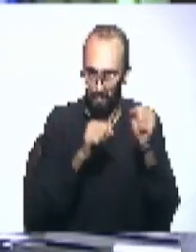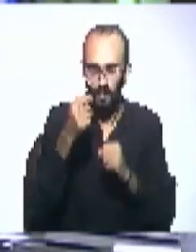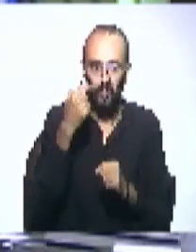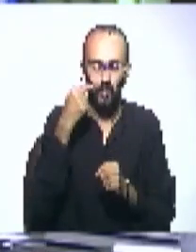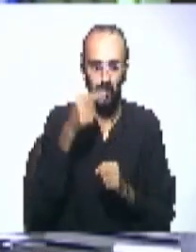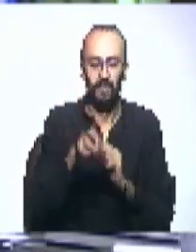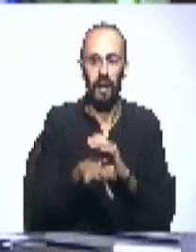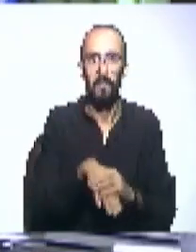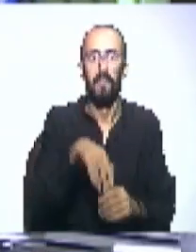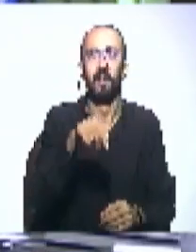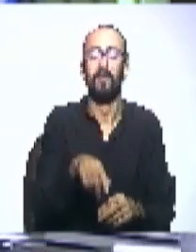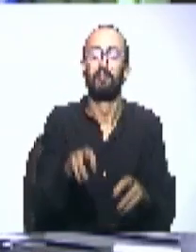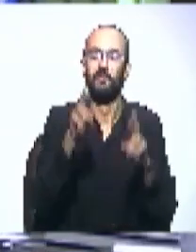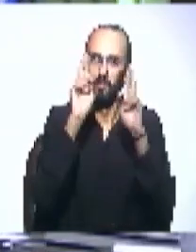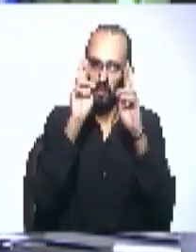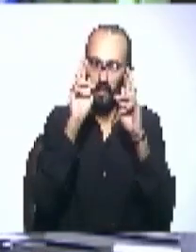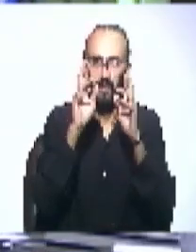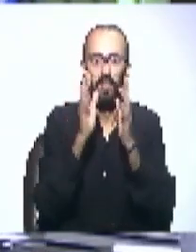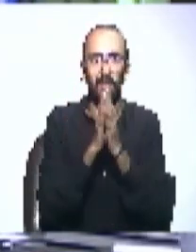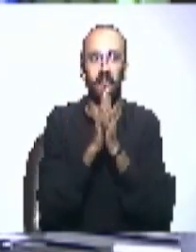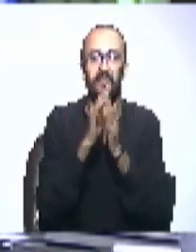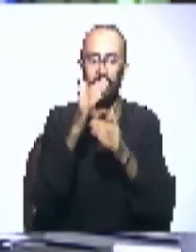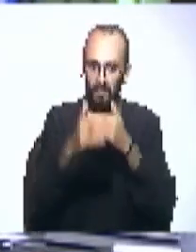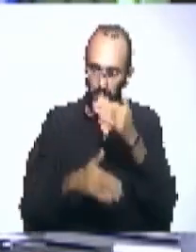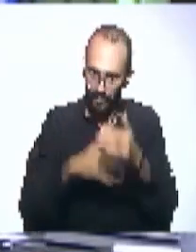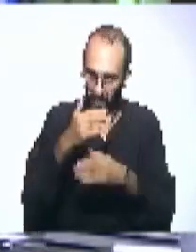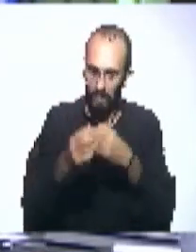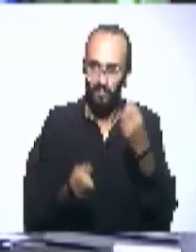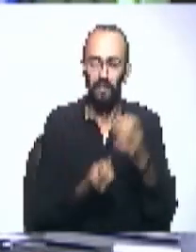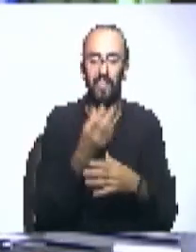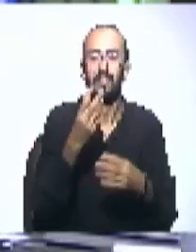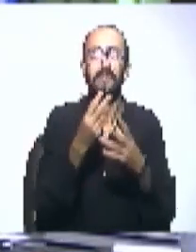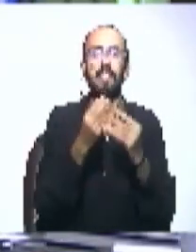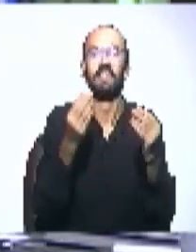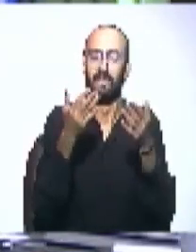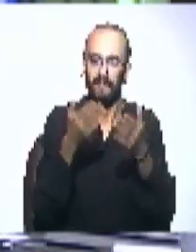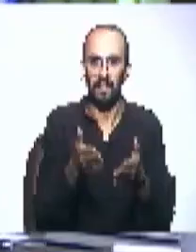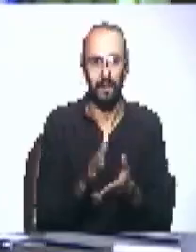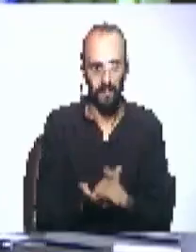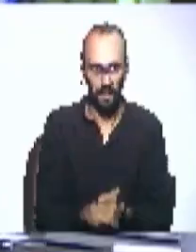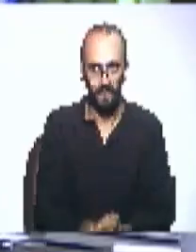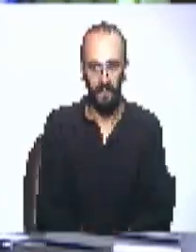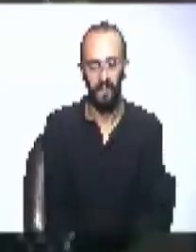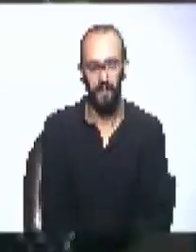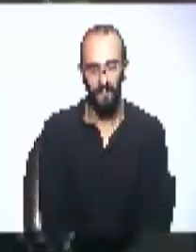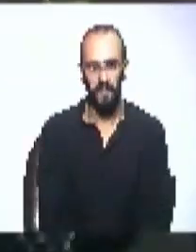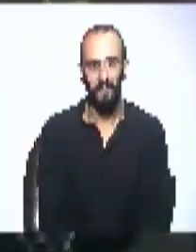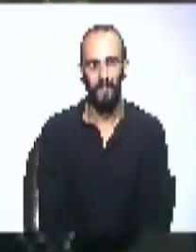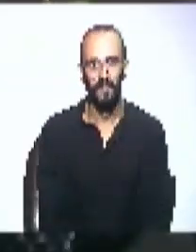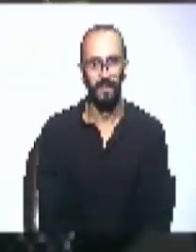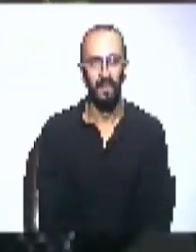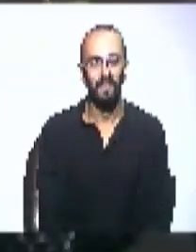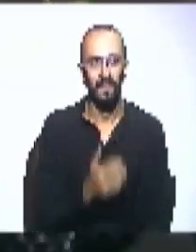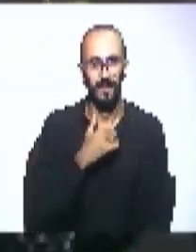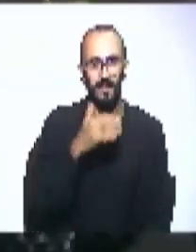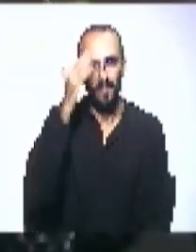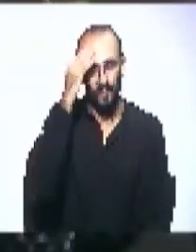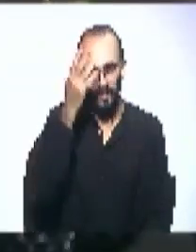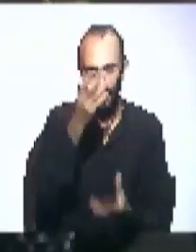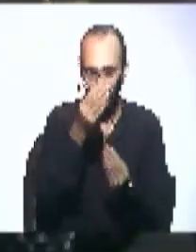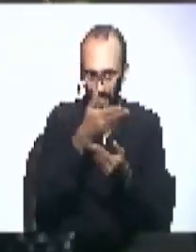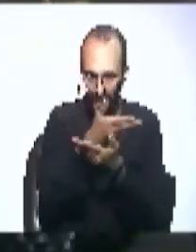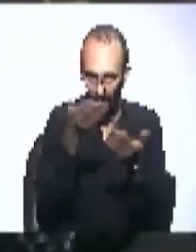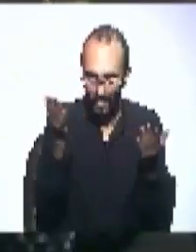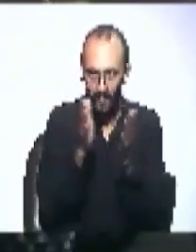يجي ويعمله هنا إن شاء الله في حلقات متتالية، وفي حاجات ومفاجآت جاية إن شاء الله. طيب انا بشكر حضراتكم جدا،